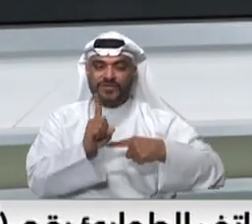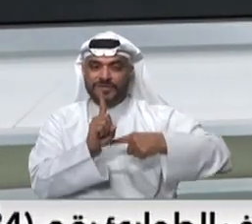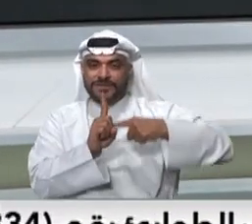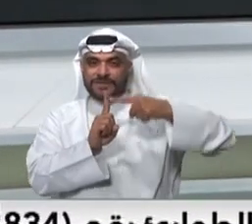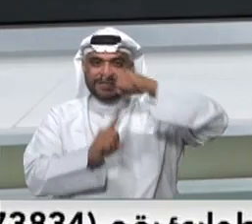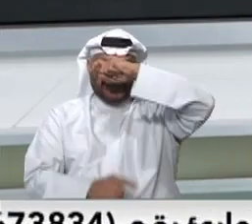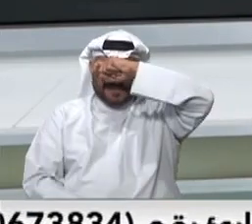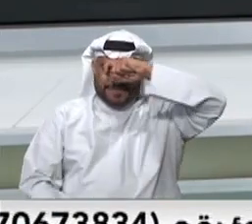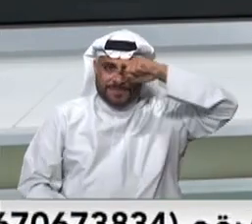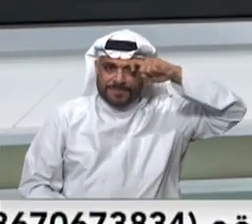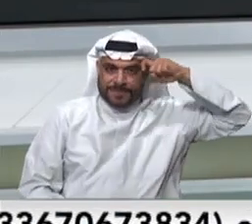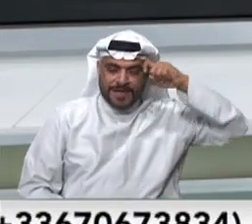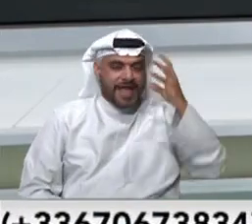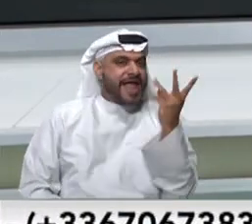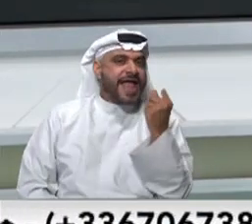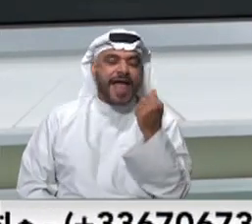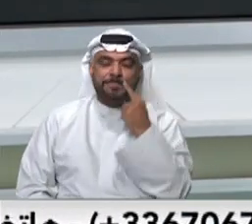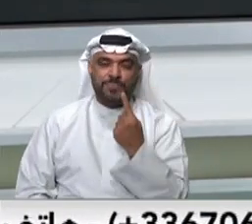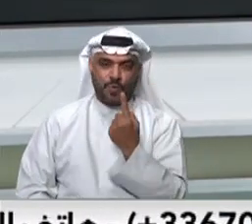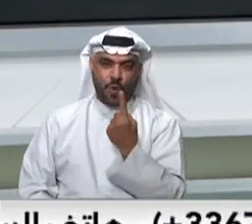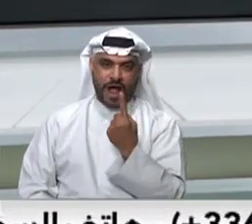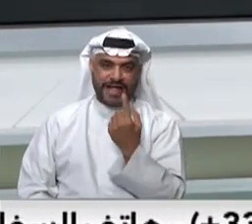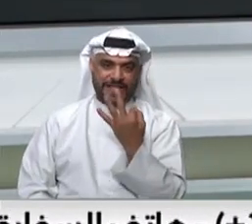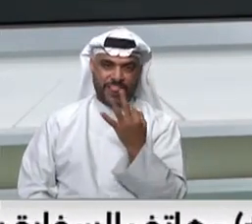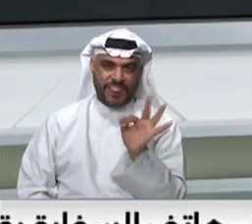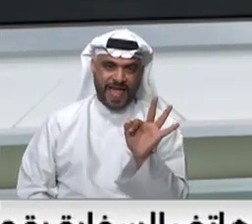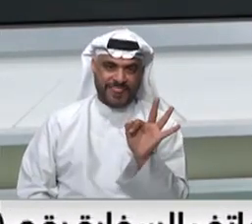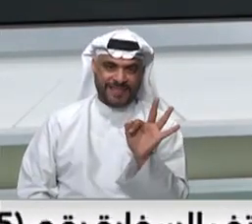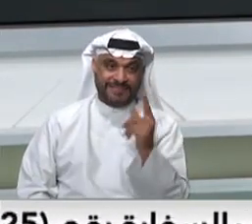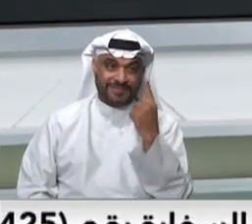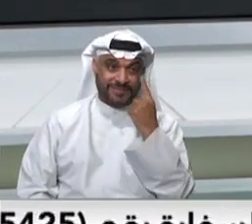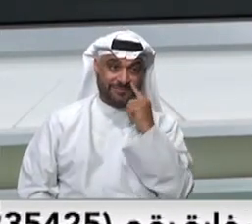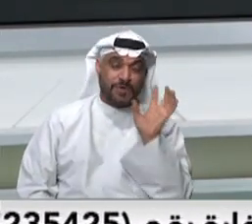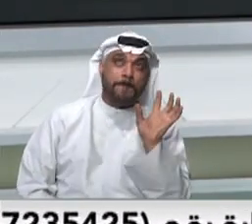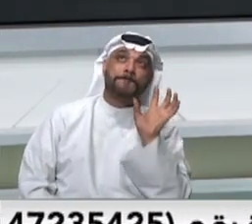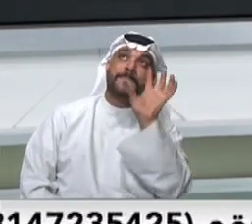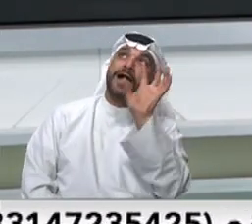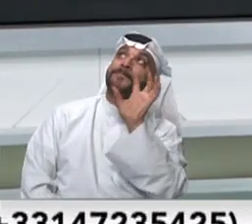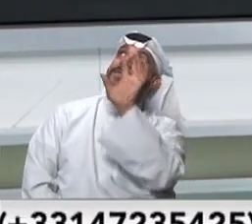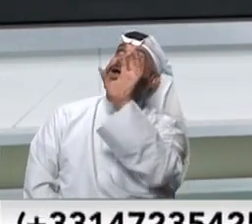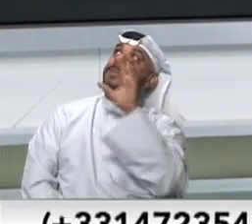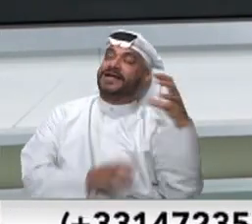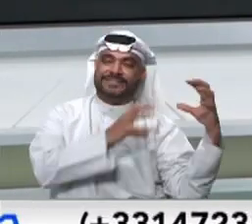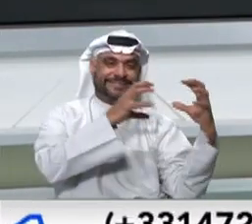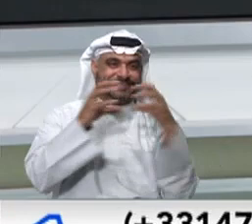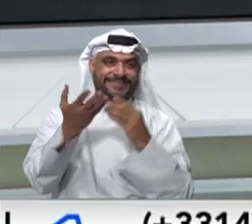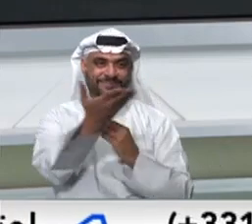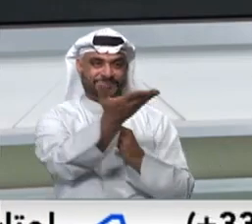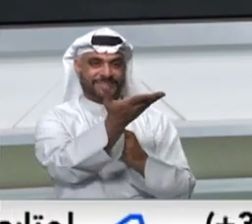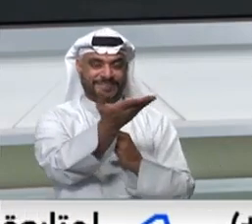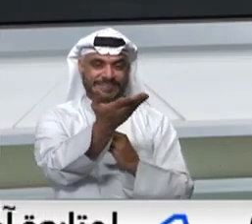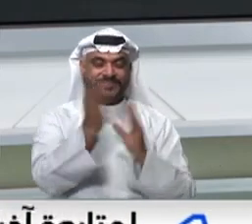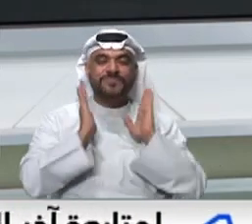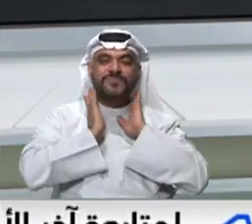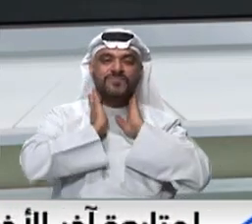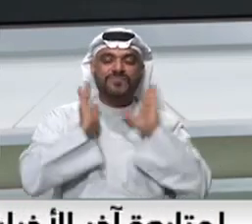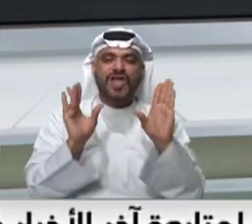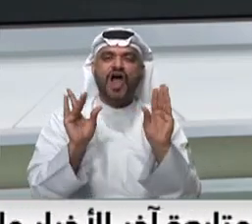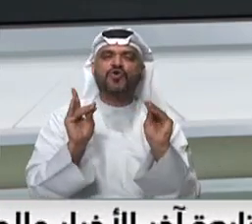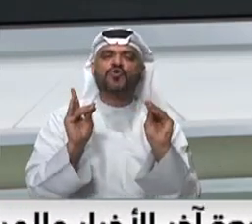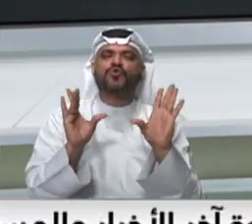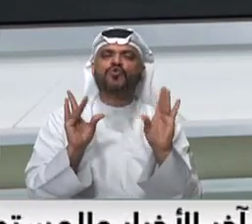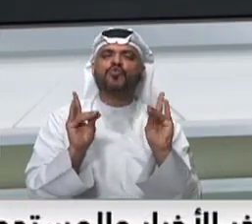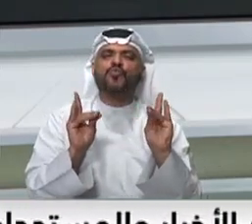الأجواء الحالية في مدينة الكويت وضواحيها، السماء غائمة جزئيا، الرياح متقلبة الاتجاه خفيفة السرعة، درجة الحرارة